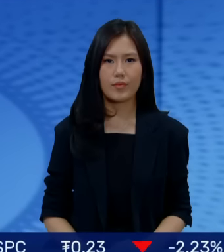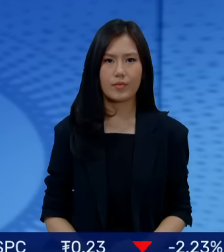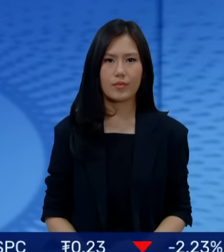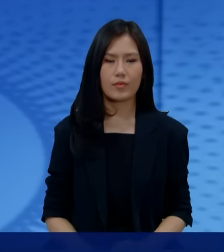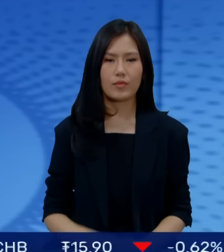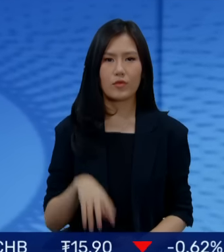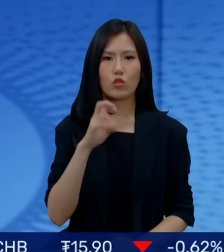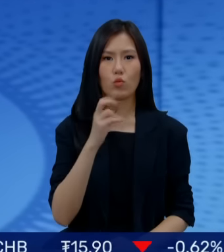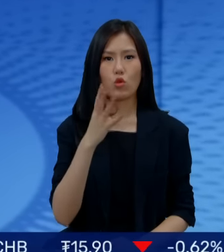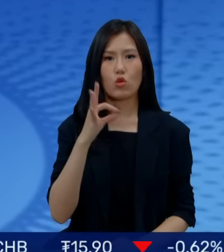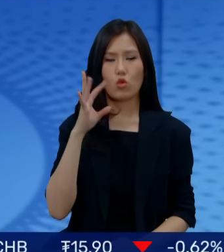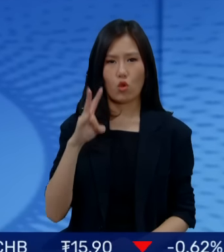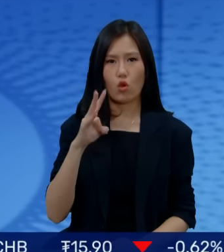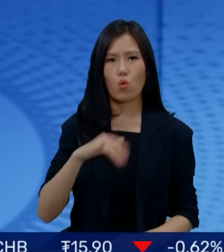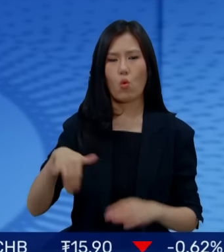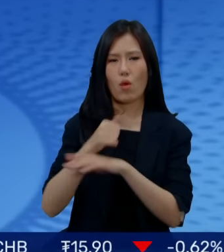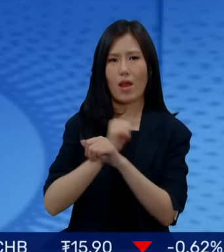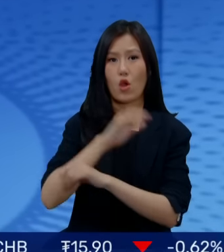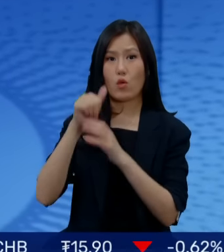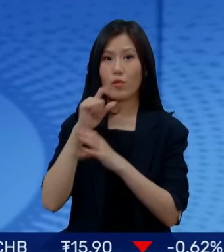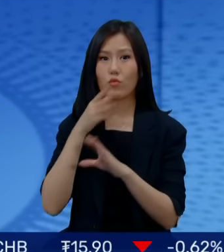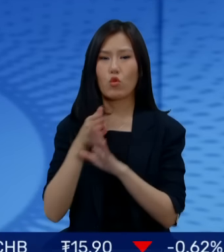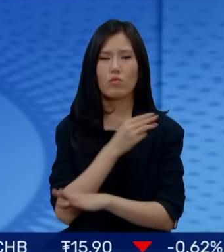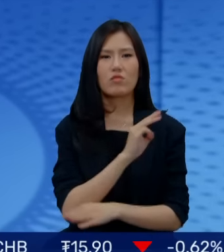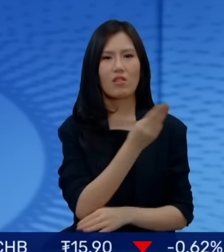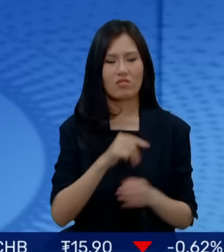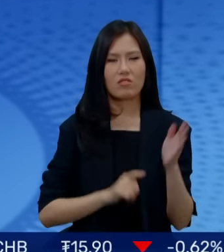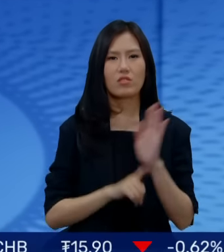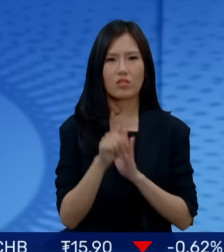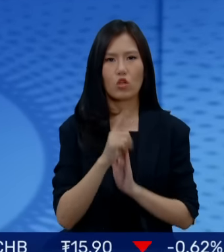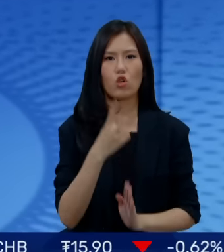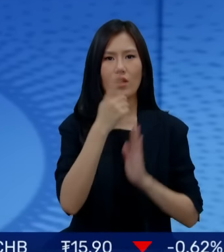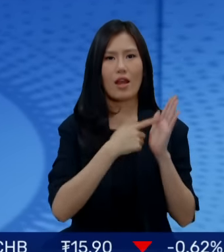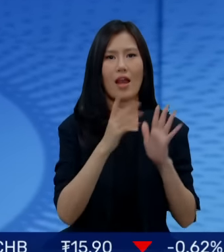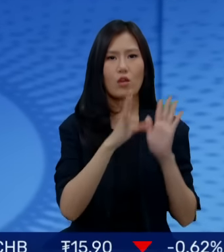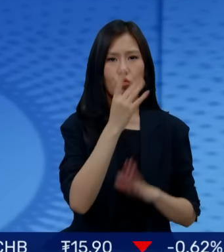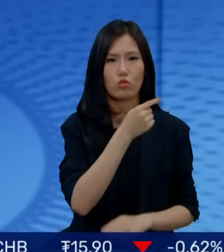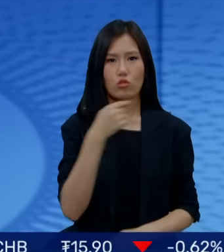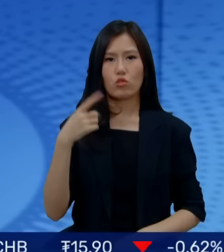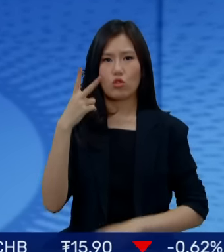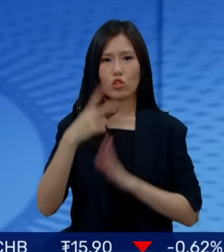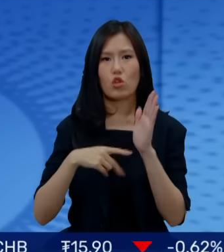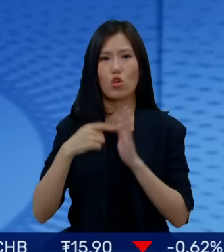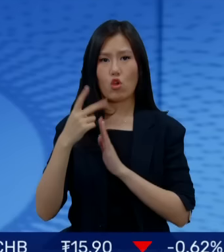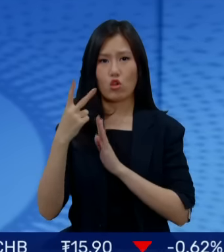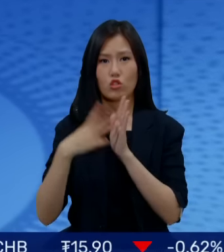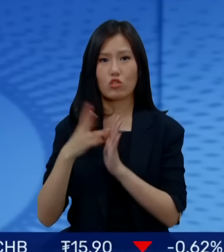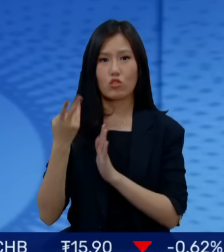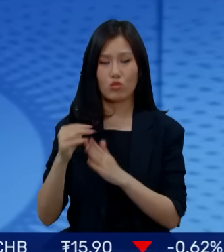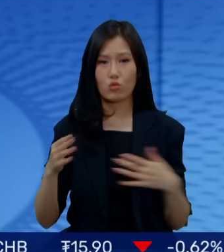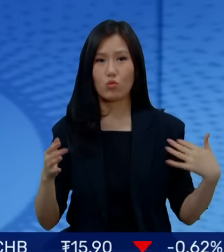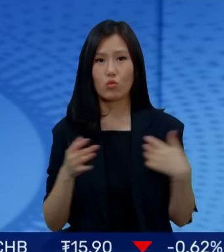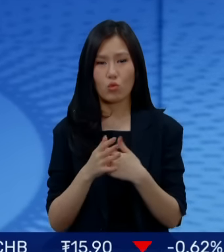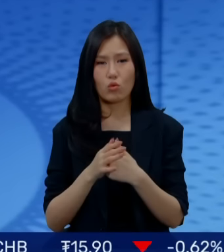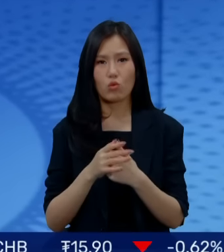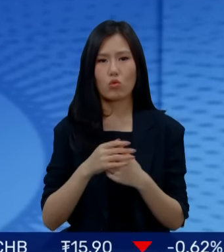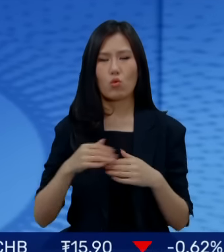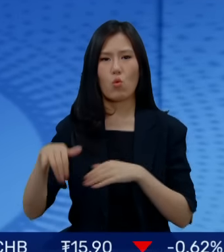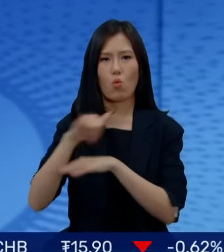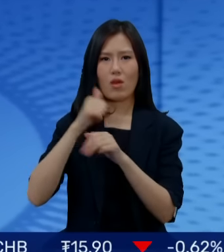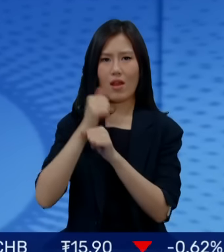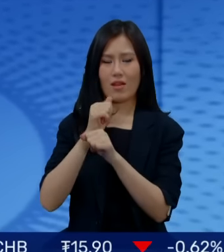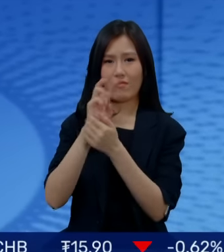Энэ оны төрийн албаны ерөнхий шалгалтын бүртгэл эхлээд байна. Тодорхойлбол энэ сарын 14-өөс 29-ний өдрийг хүртэл төрийн албаны зөвлөлийн цахим хуудасаар дамжуулан